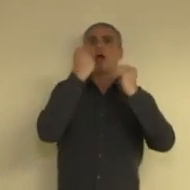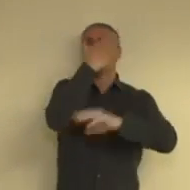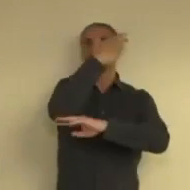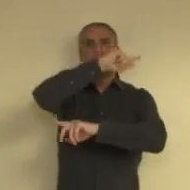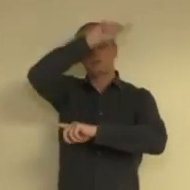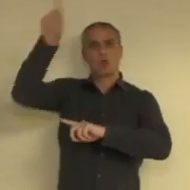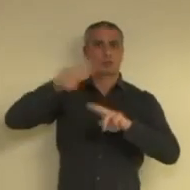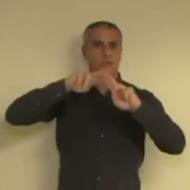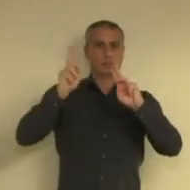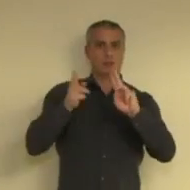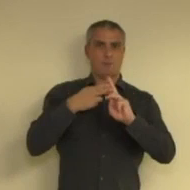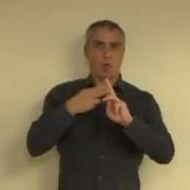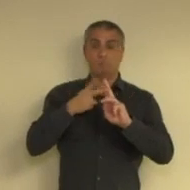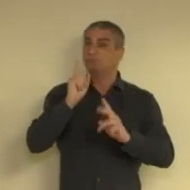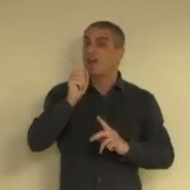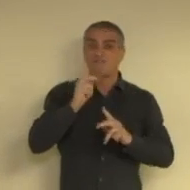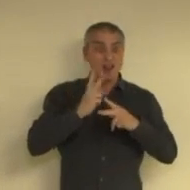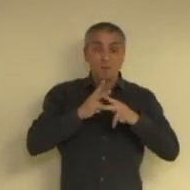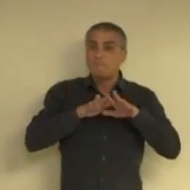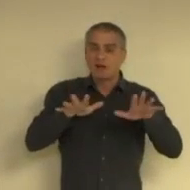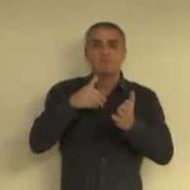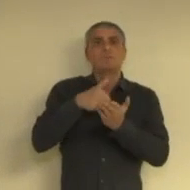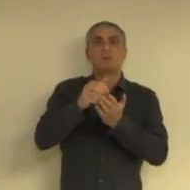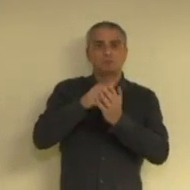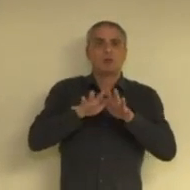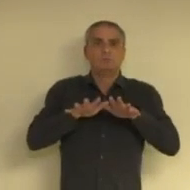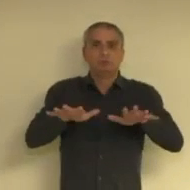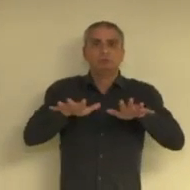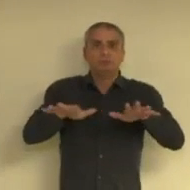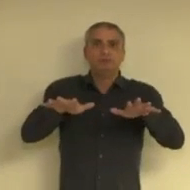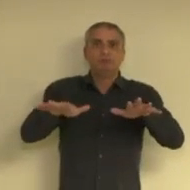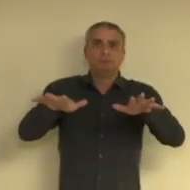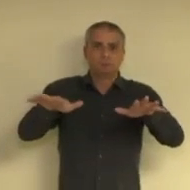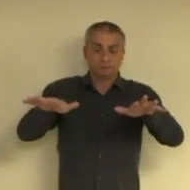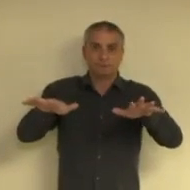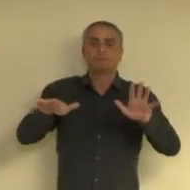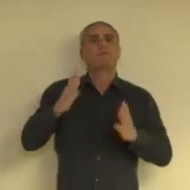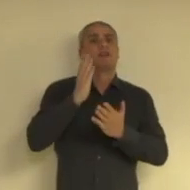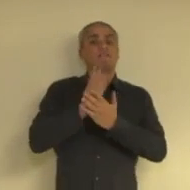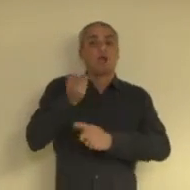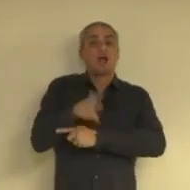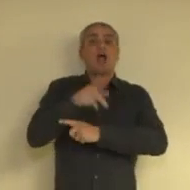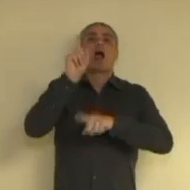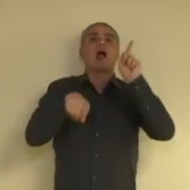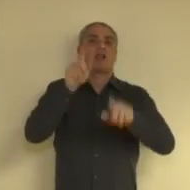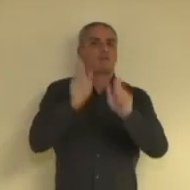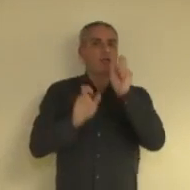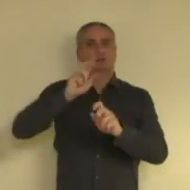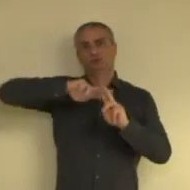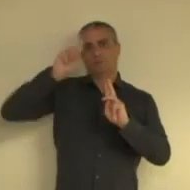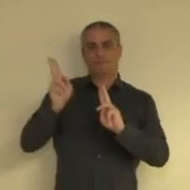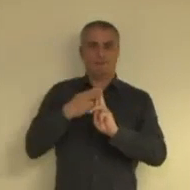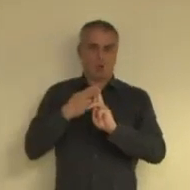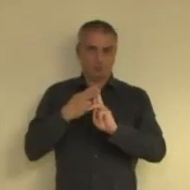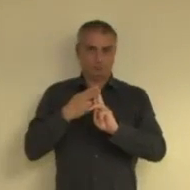רבות בעולם. אבל המגפה מוסיפה להתפשט. היא כבר גבתה אלפי קורבנות